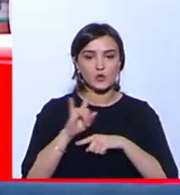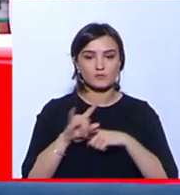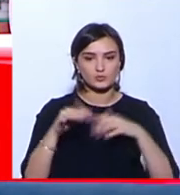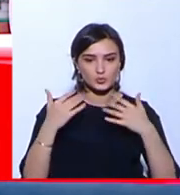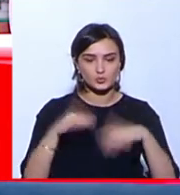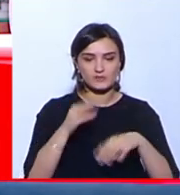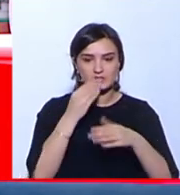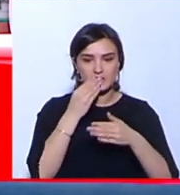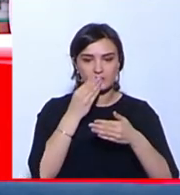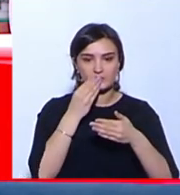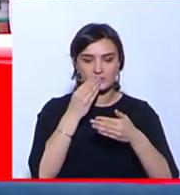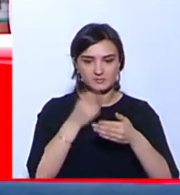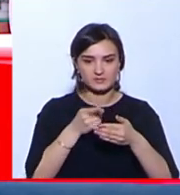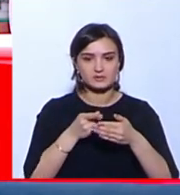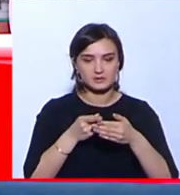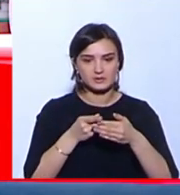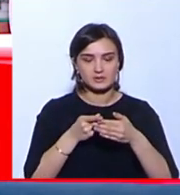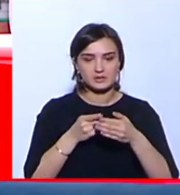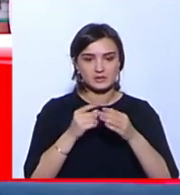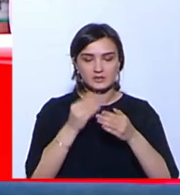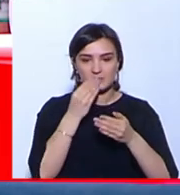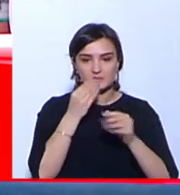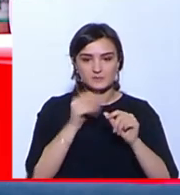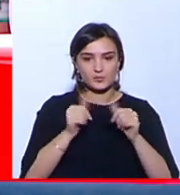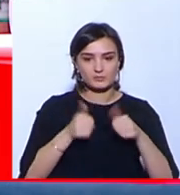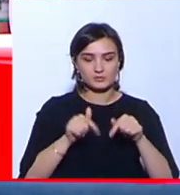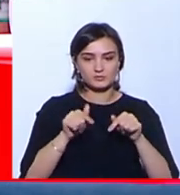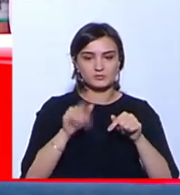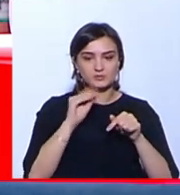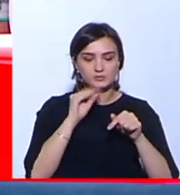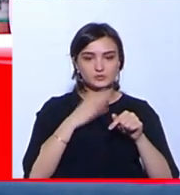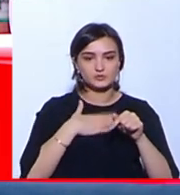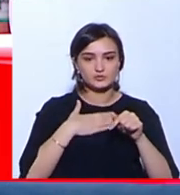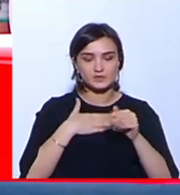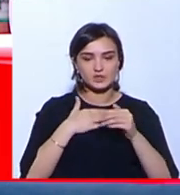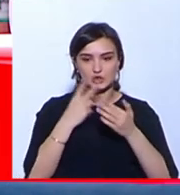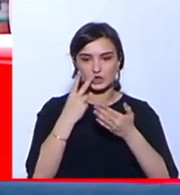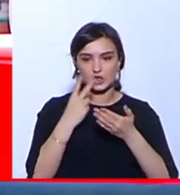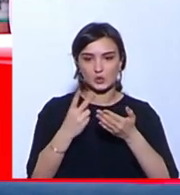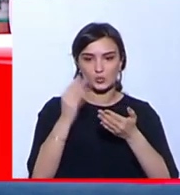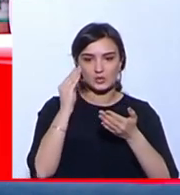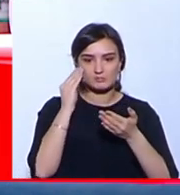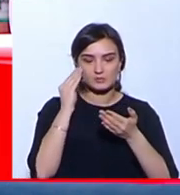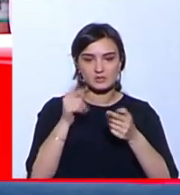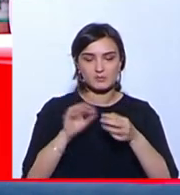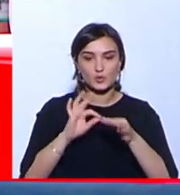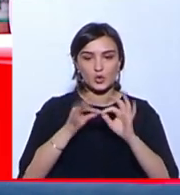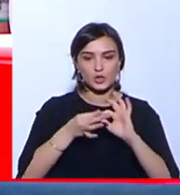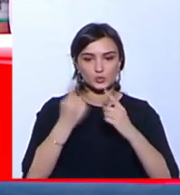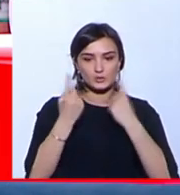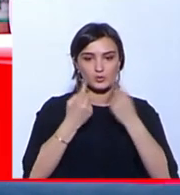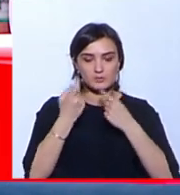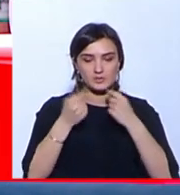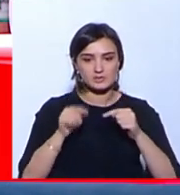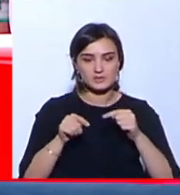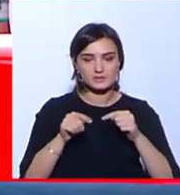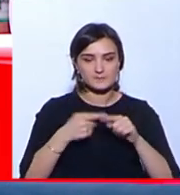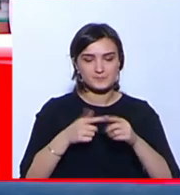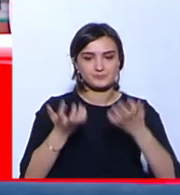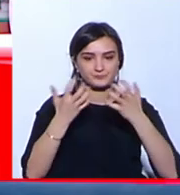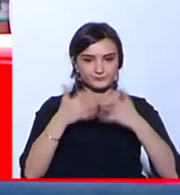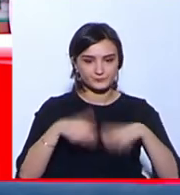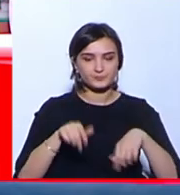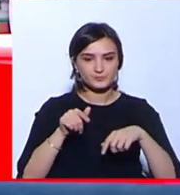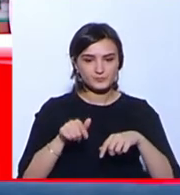უკვე საკვებით ვქმნით, ანუ უბრალოდ კვების მოდელით, როდესაც ჩვენი შეხედულებისამებრ კონკრეტულ ინფორმაციაზე დაყრდნობით